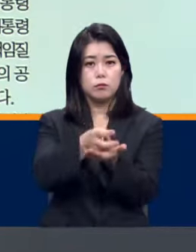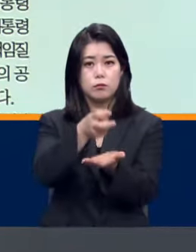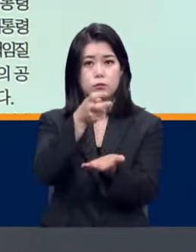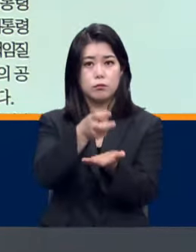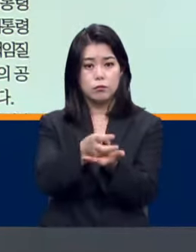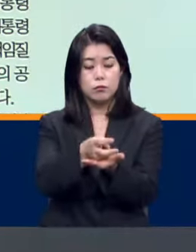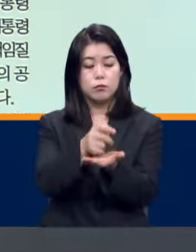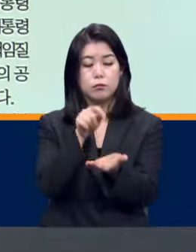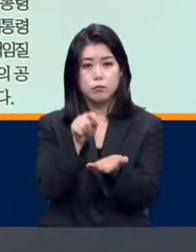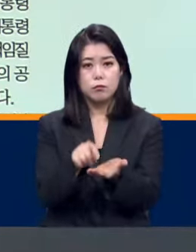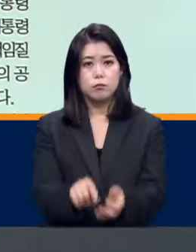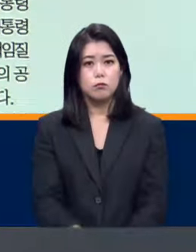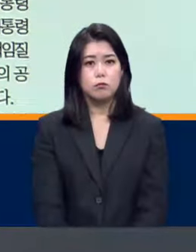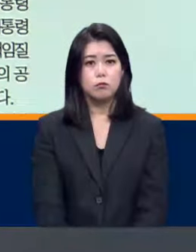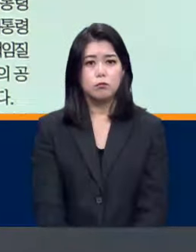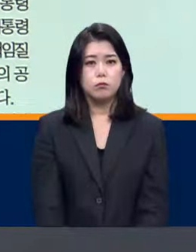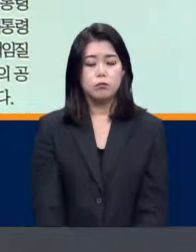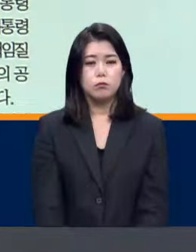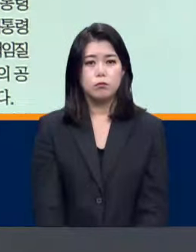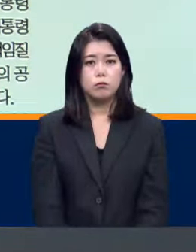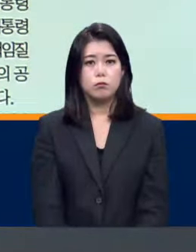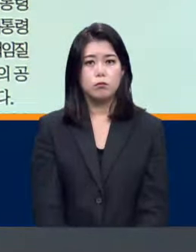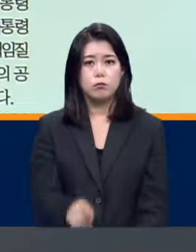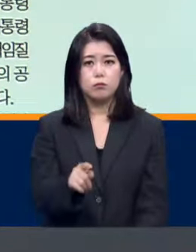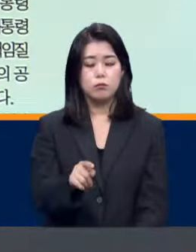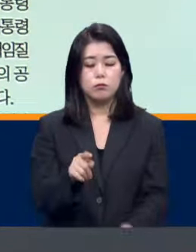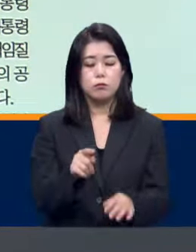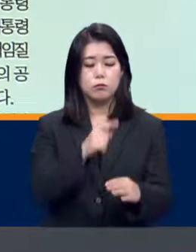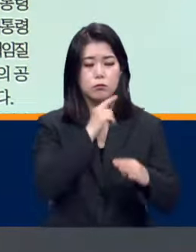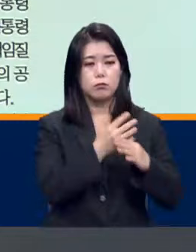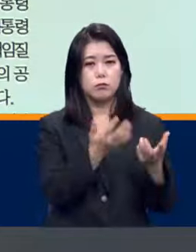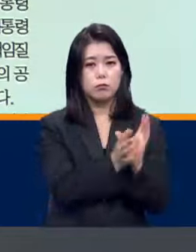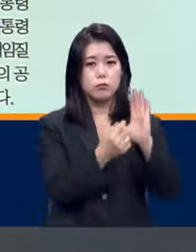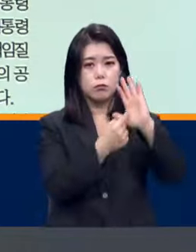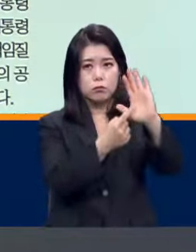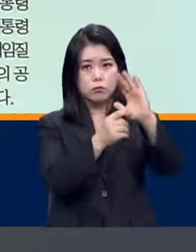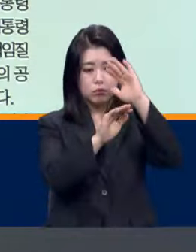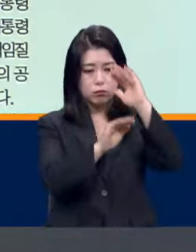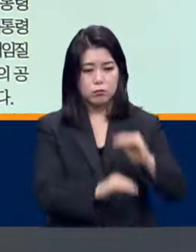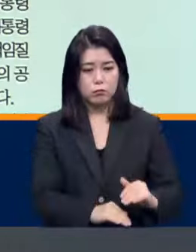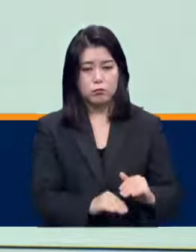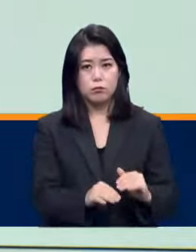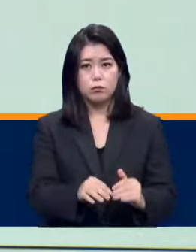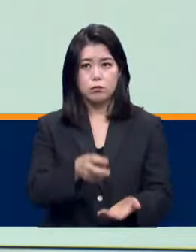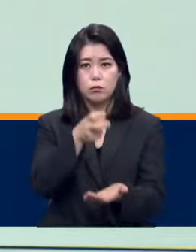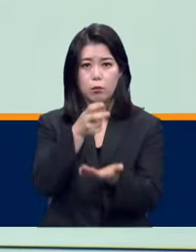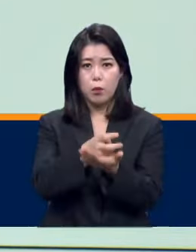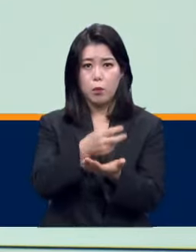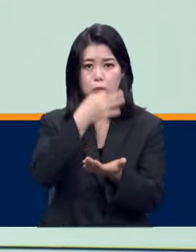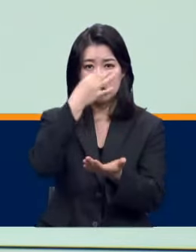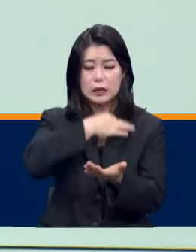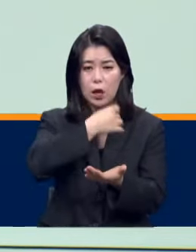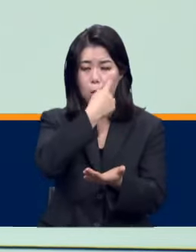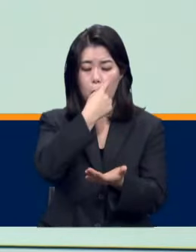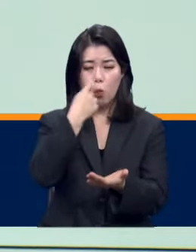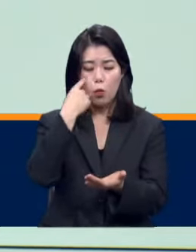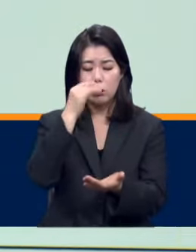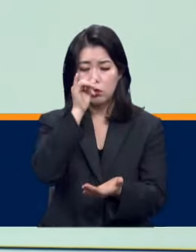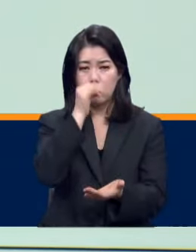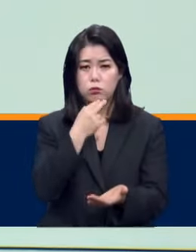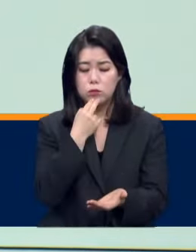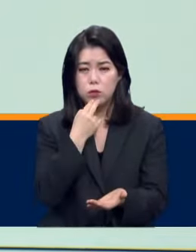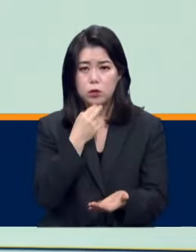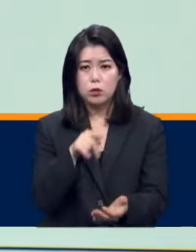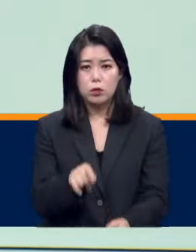법적으로 얘기를 하다 보니까 그럼 이게 되려면 지금 민주당이 공개한 녹취 가 법적인 증거 효력이 있는 걸까라는